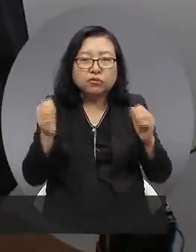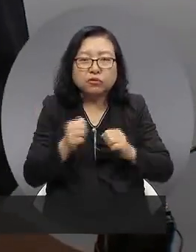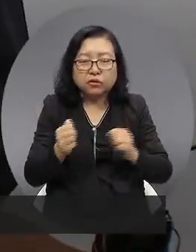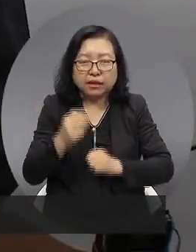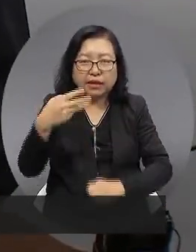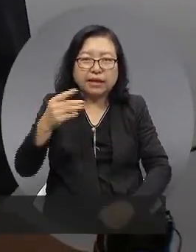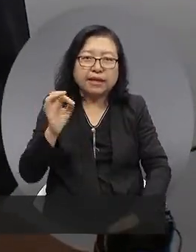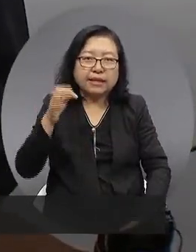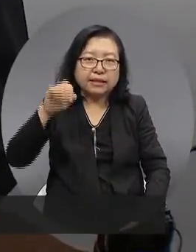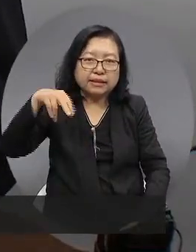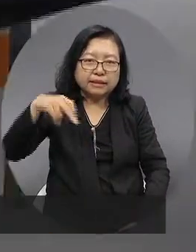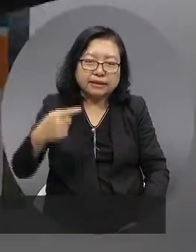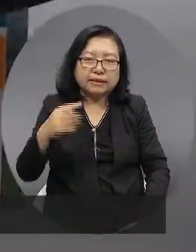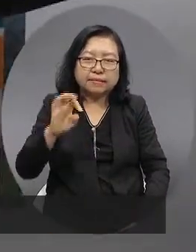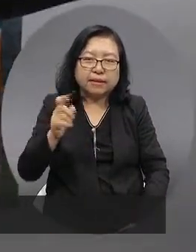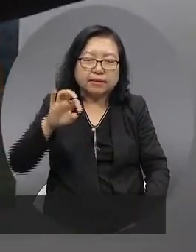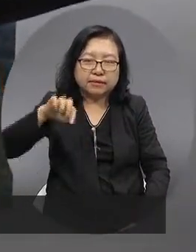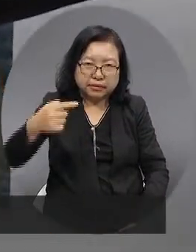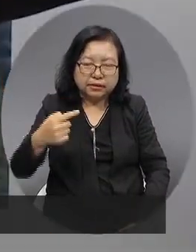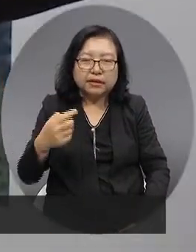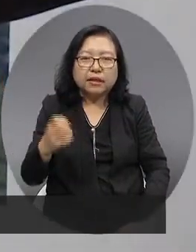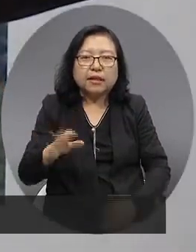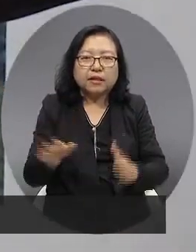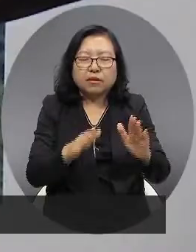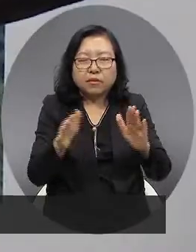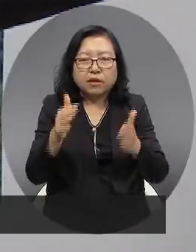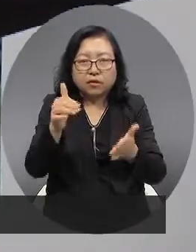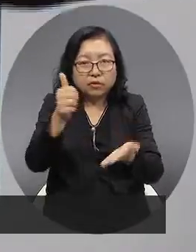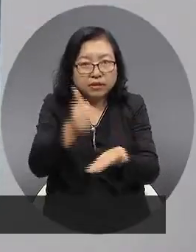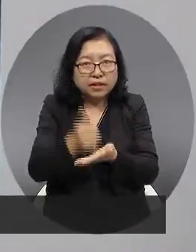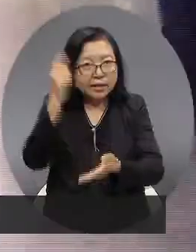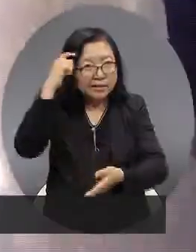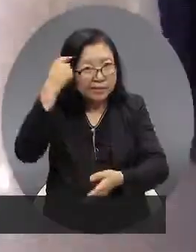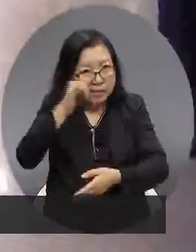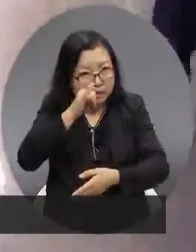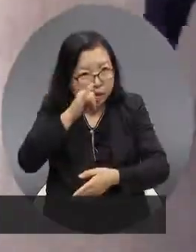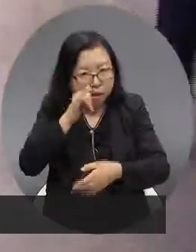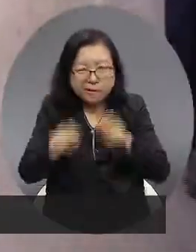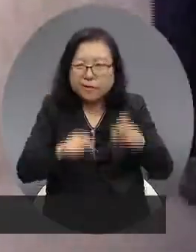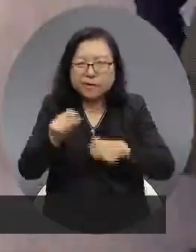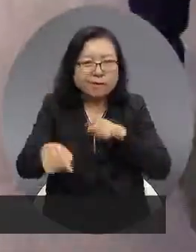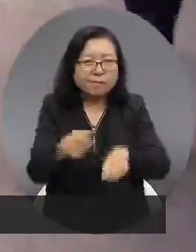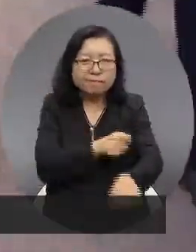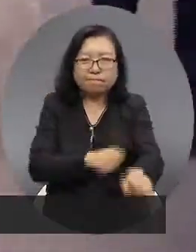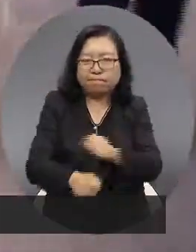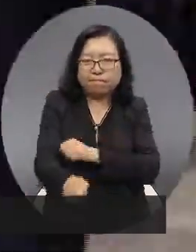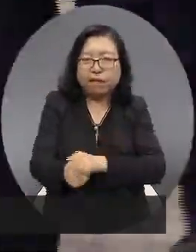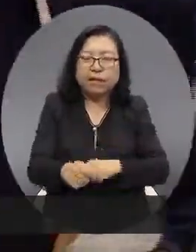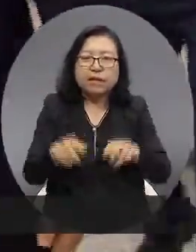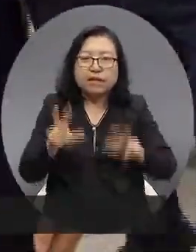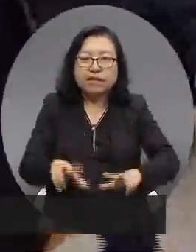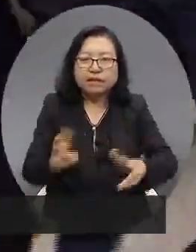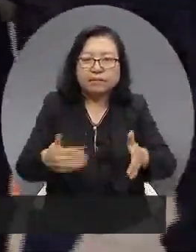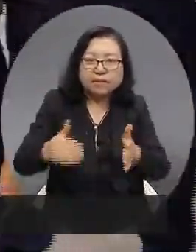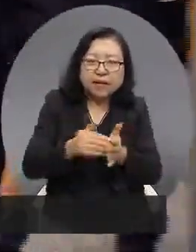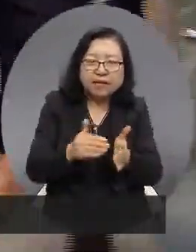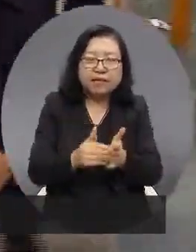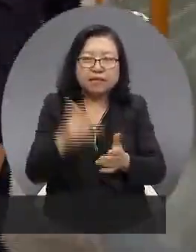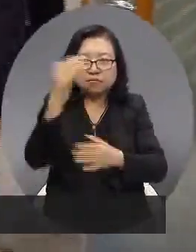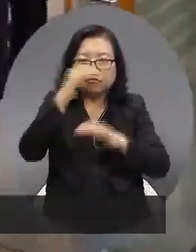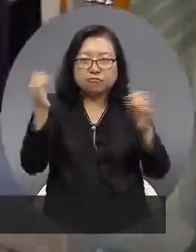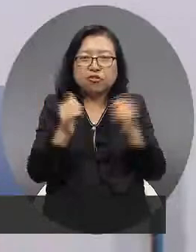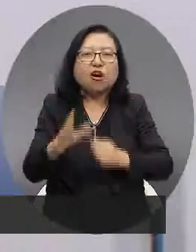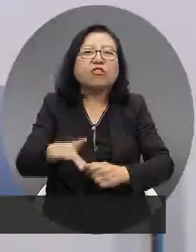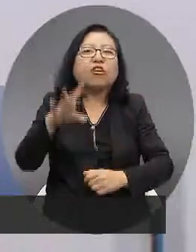구상은 거침없이 곧바로 실행에 옮겨졌습니다. 지금까지 충북에 없었던 새로운 유형의 도지사였습니다. 달라진